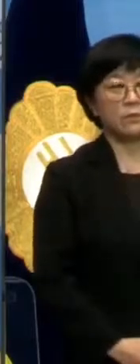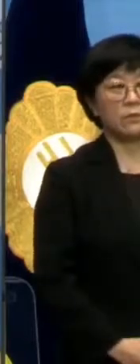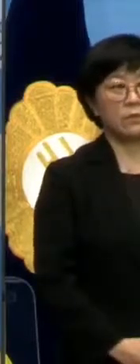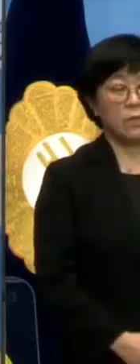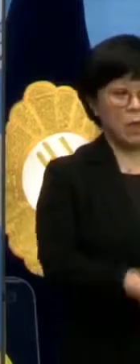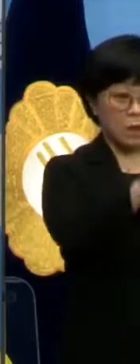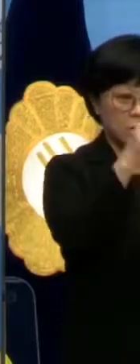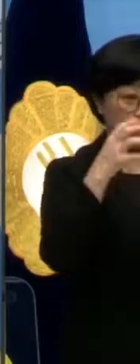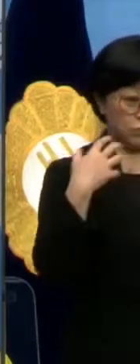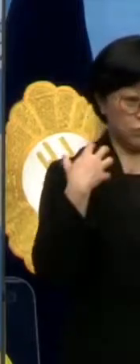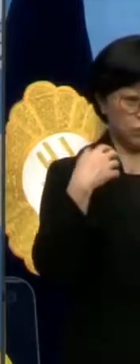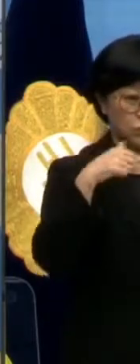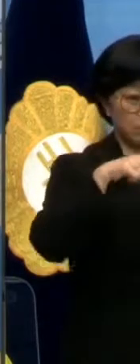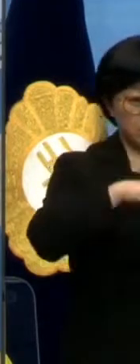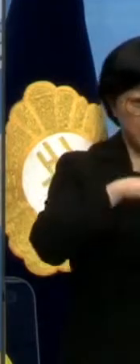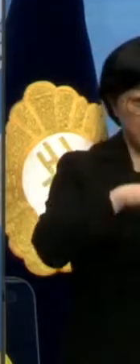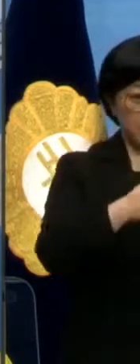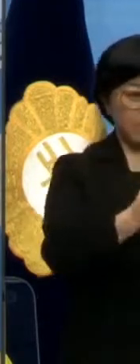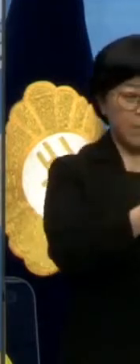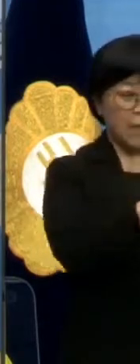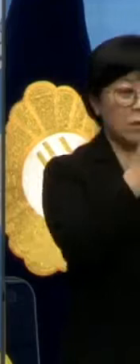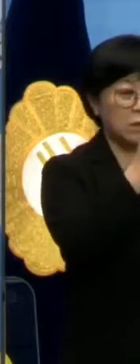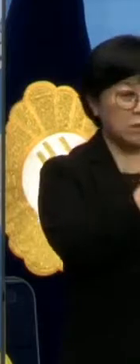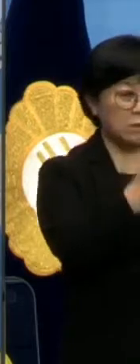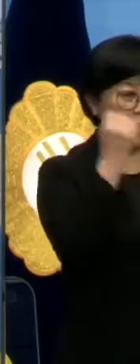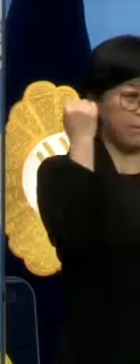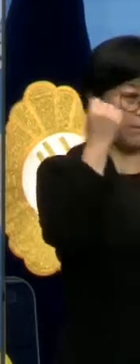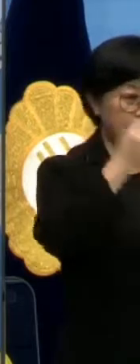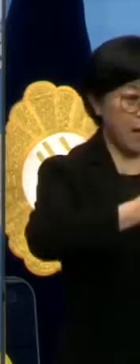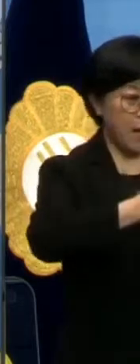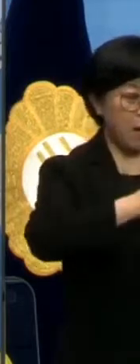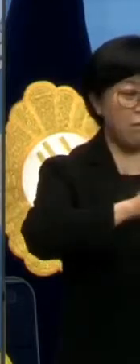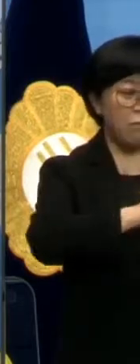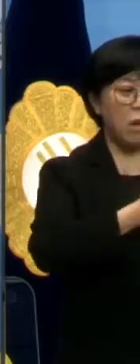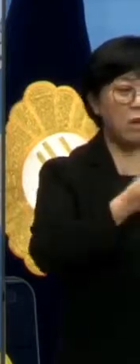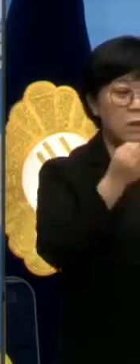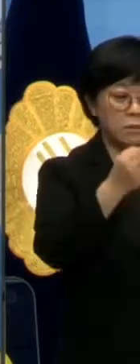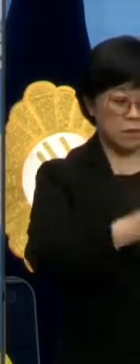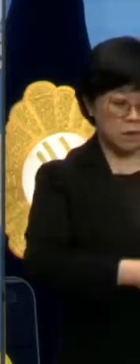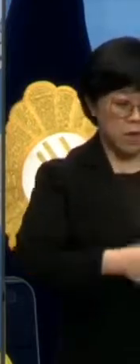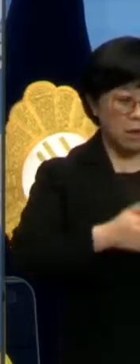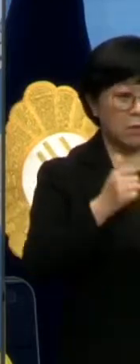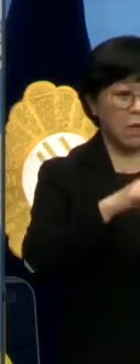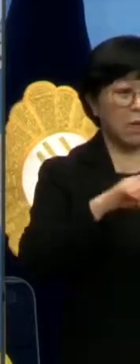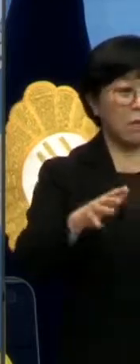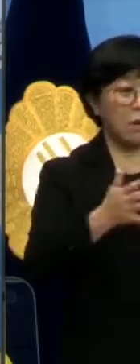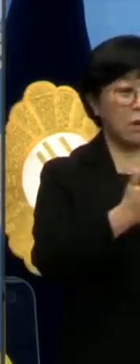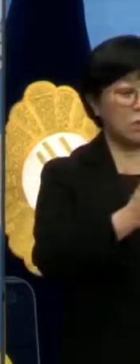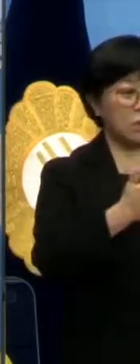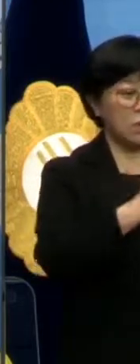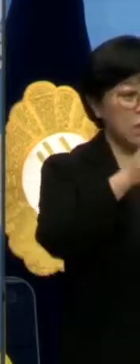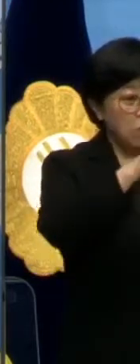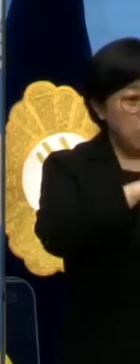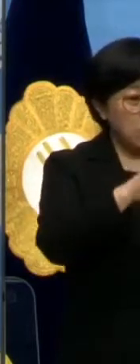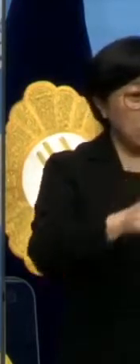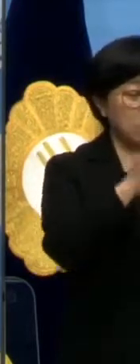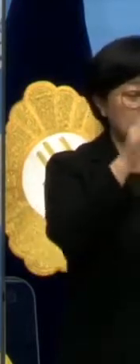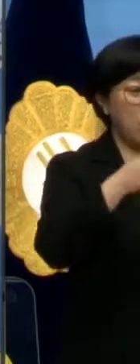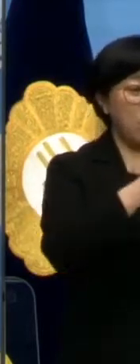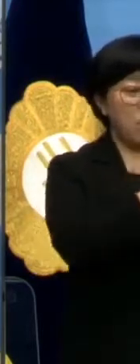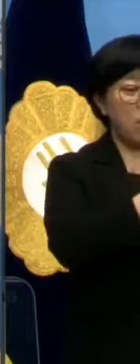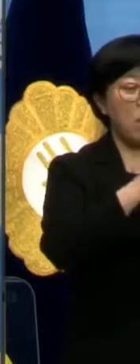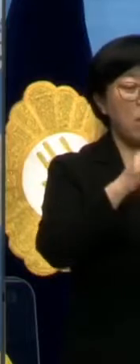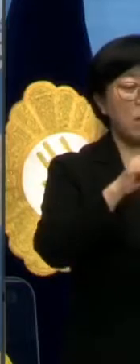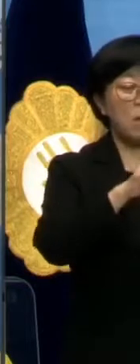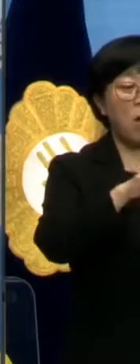그러나 정부는 방역 지침을 어기면 과태료를 부과하고 구상금을 청구하고 형사